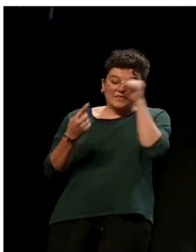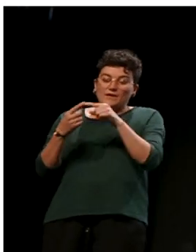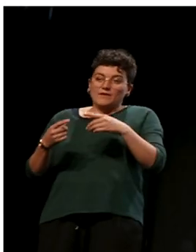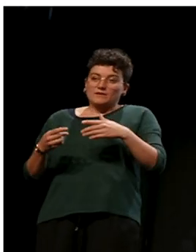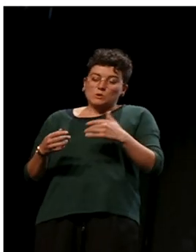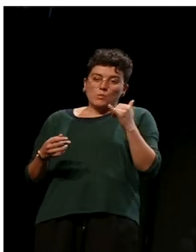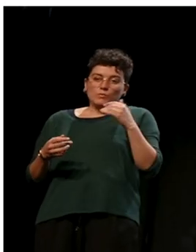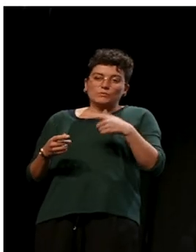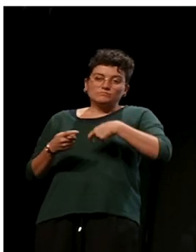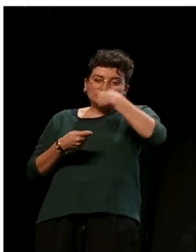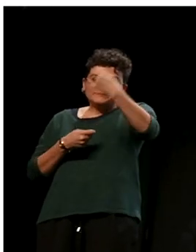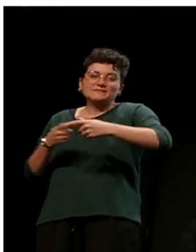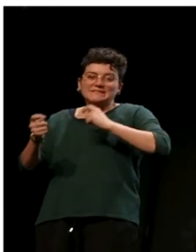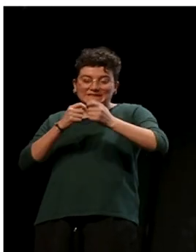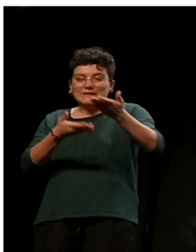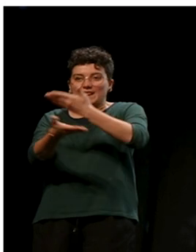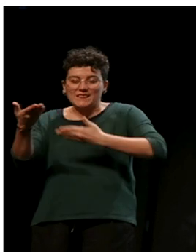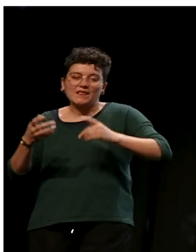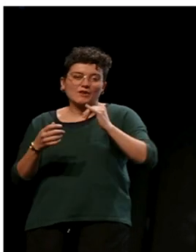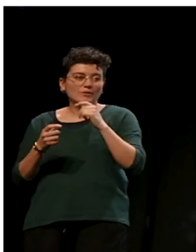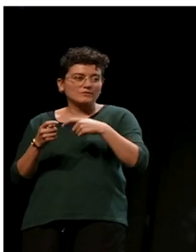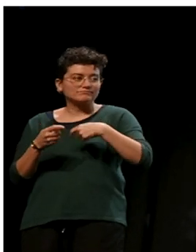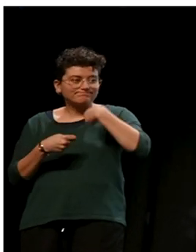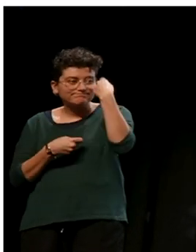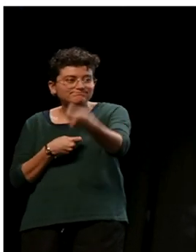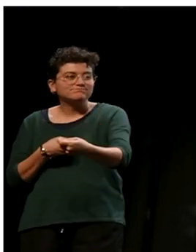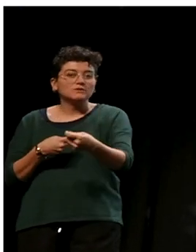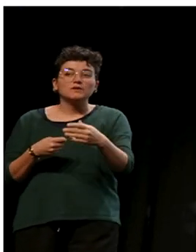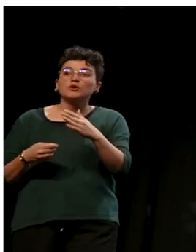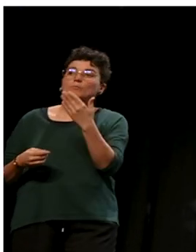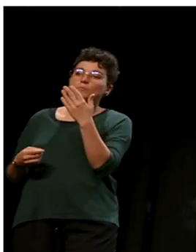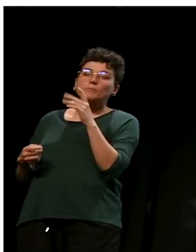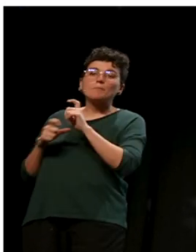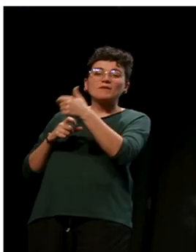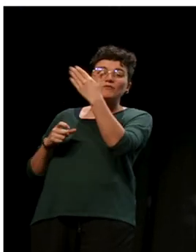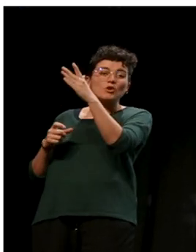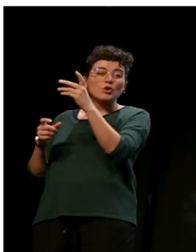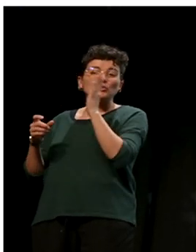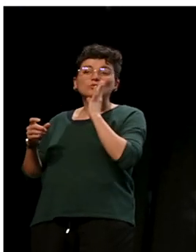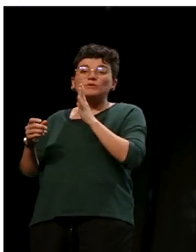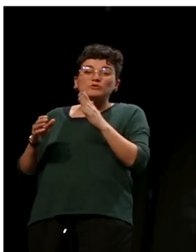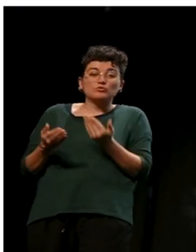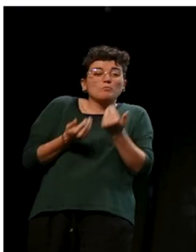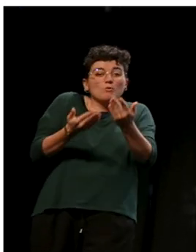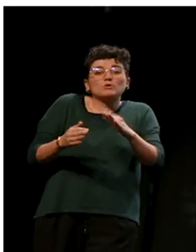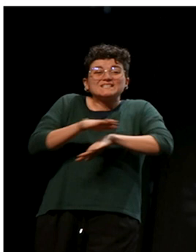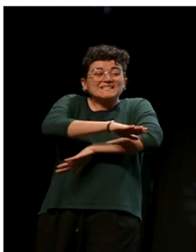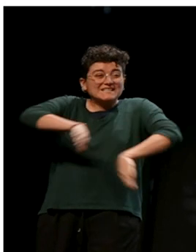fait une heure et quart, bon, on a commencé un peu à la bourre. Mais il y a d'autres conférences derrière, donc on va laisser une dernière question, puis après je vous propose de faire un dernier tour de